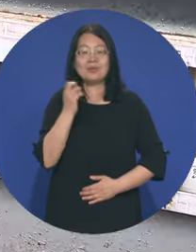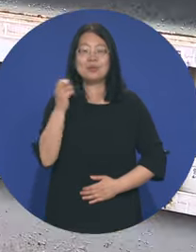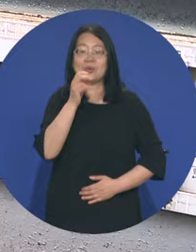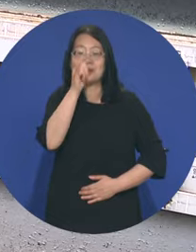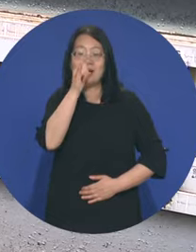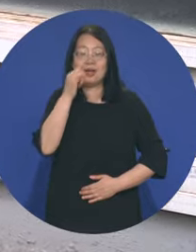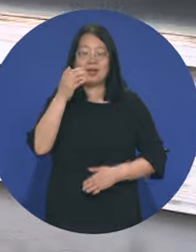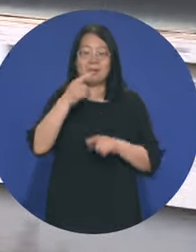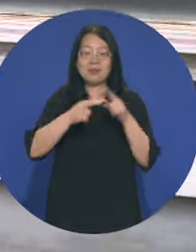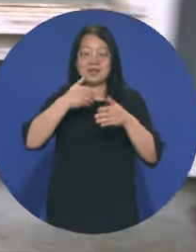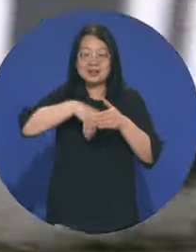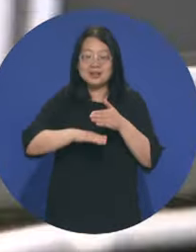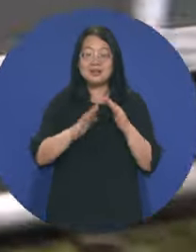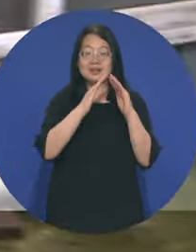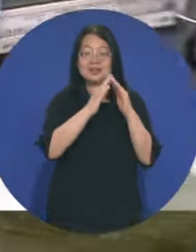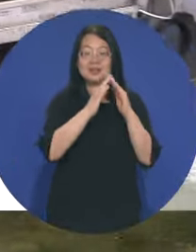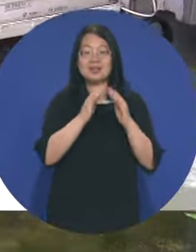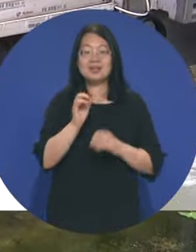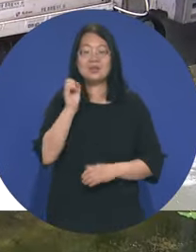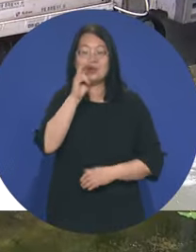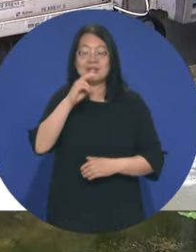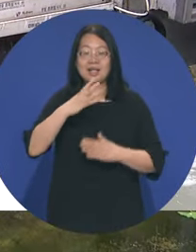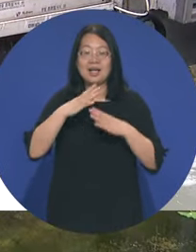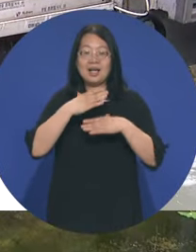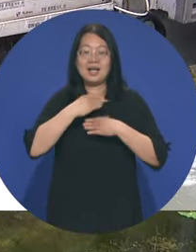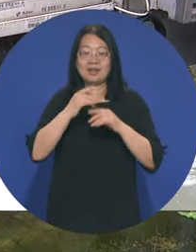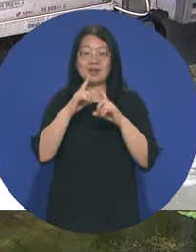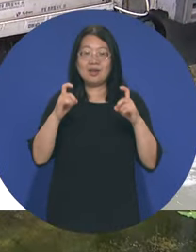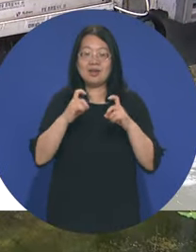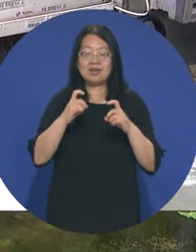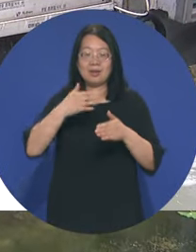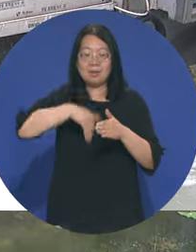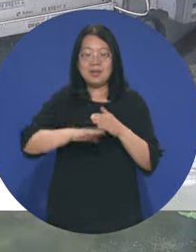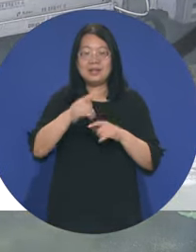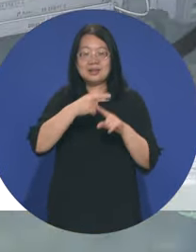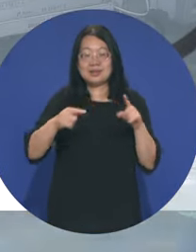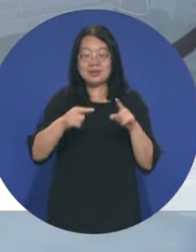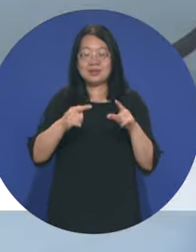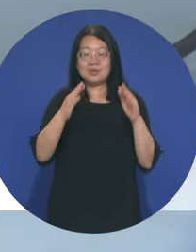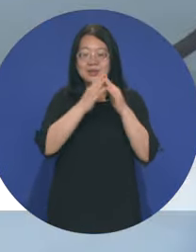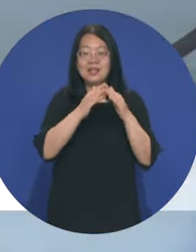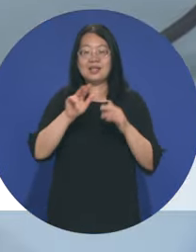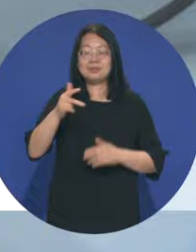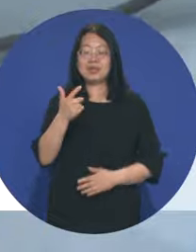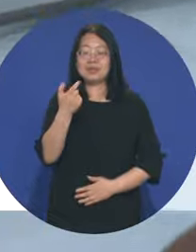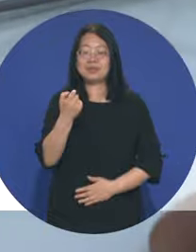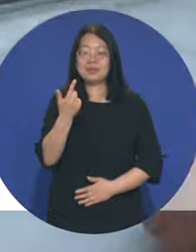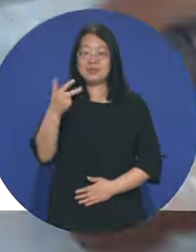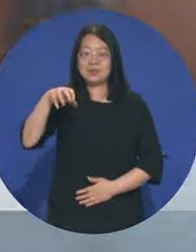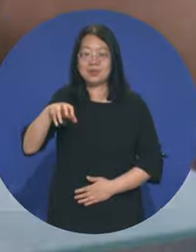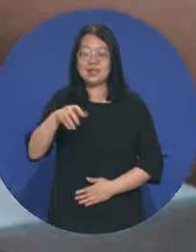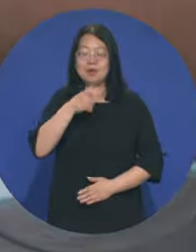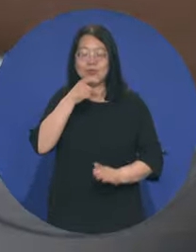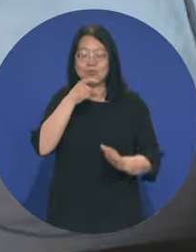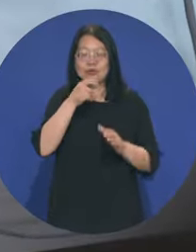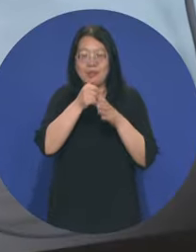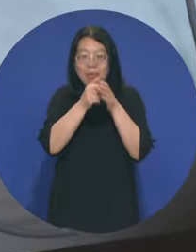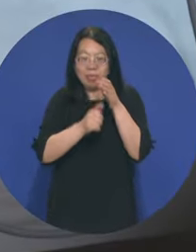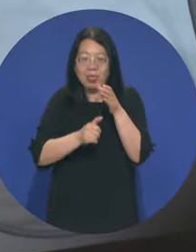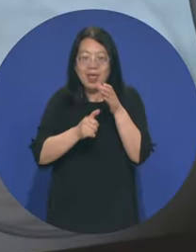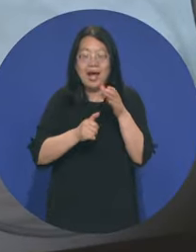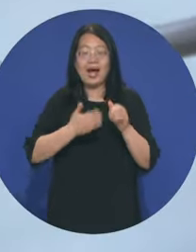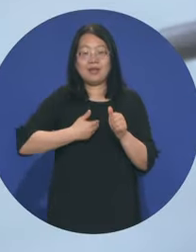있습니다. 반지하 주택인데요. 용인 안성 등 도내 반지하 주택 767곳에 침수 감지 알람